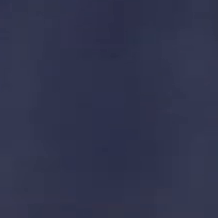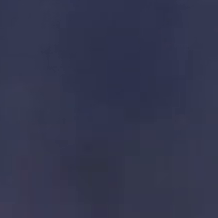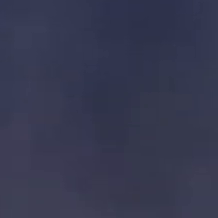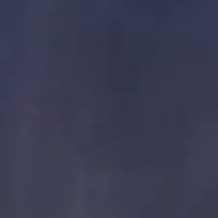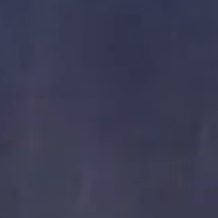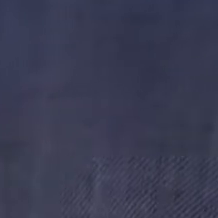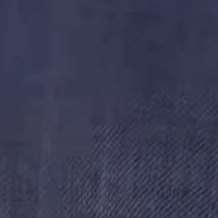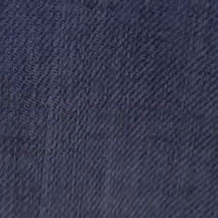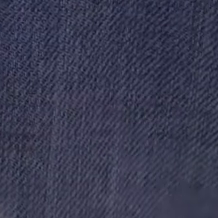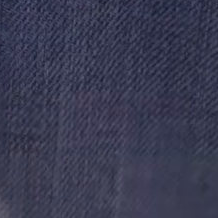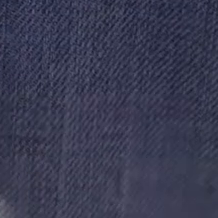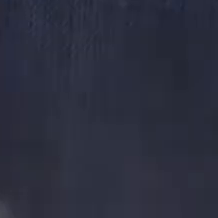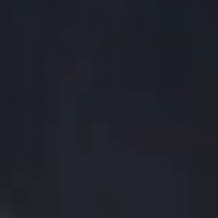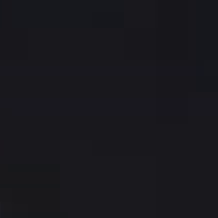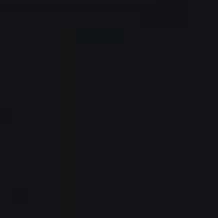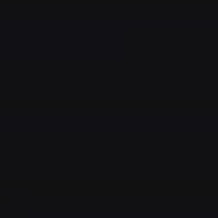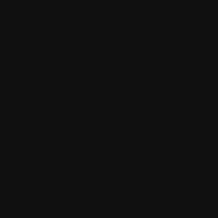مهم.